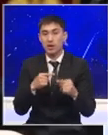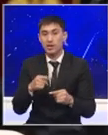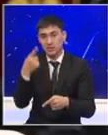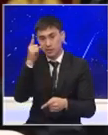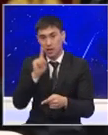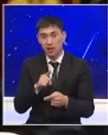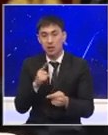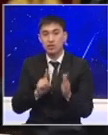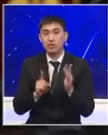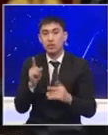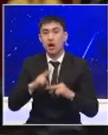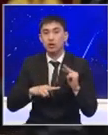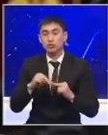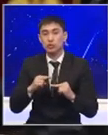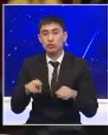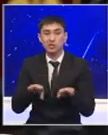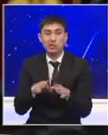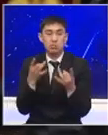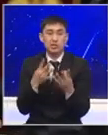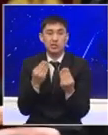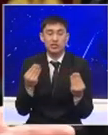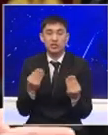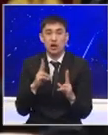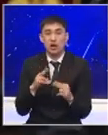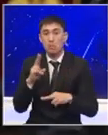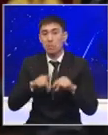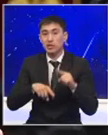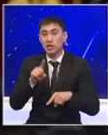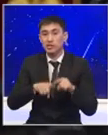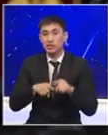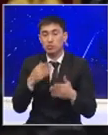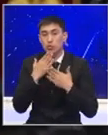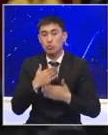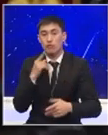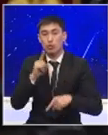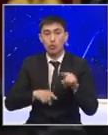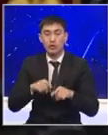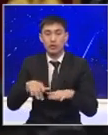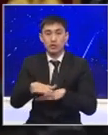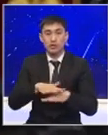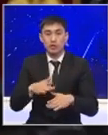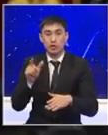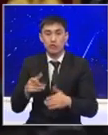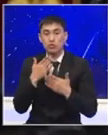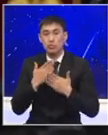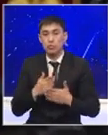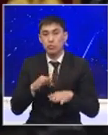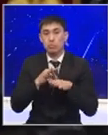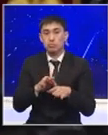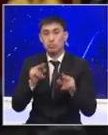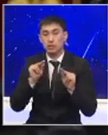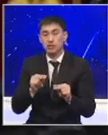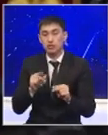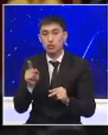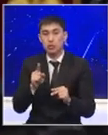знало на чем строится такие простые вещи как патриотизм любовь к Родине человека любви справедливость